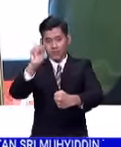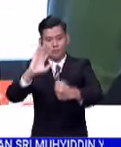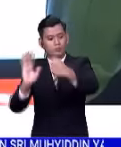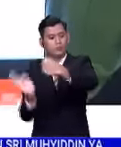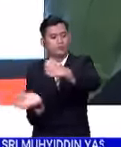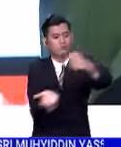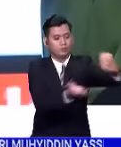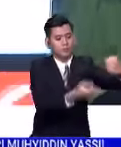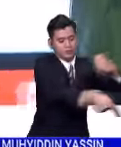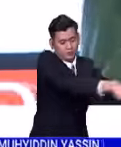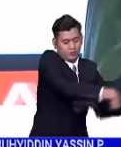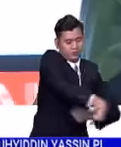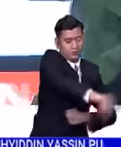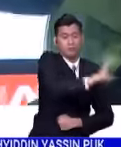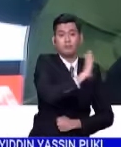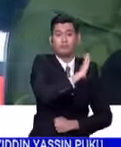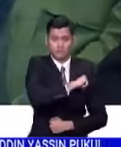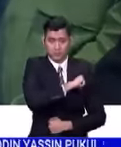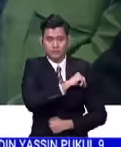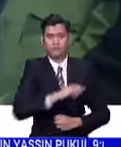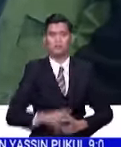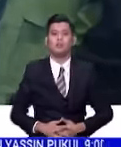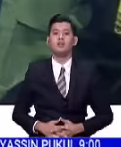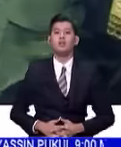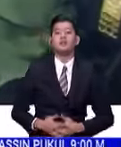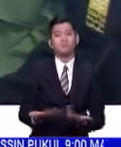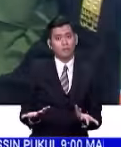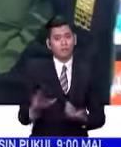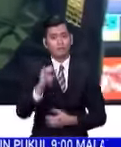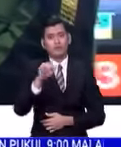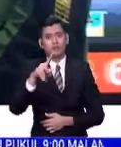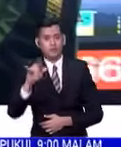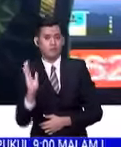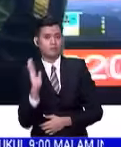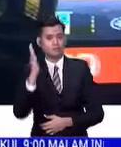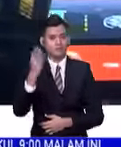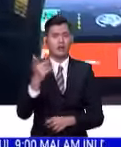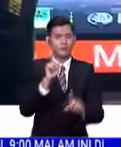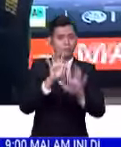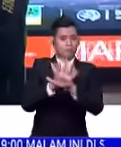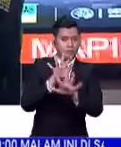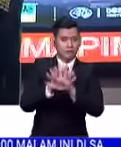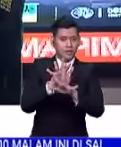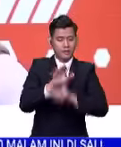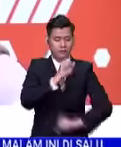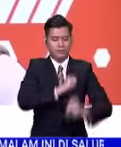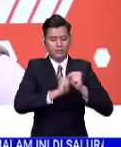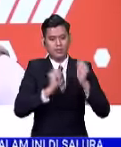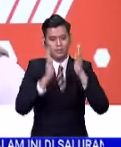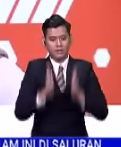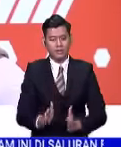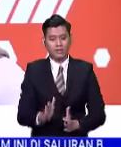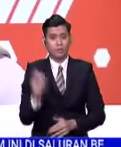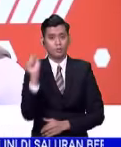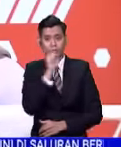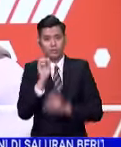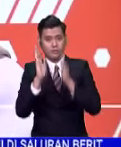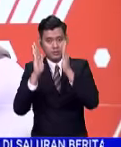selebriti seperti Aina Abdul dan Diana Amir turut menyatakan solidariti mengecam keganasan rejim Zionis.